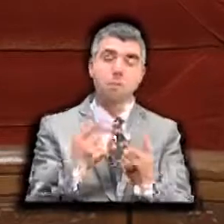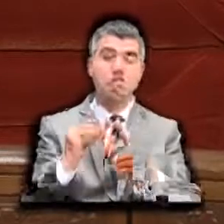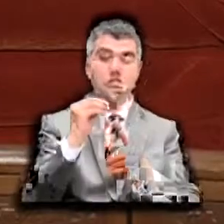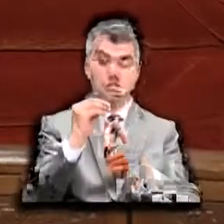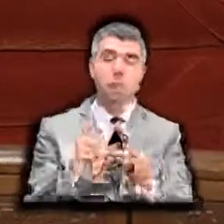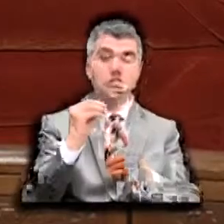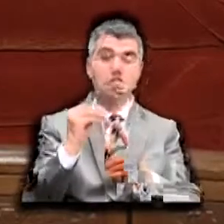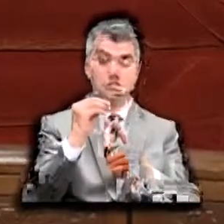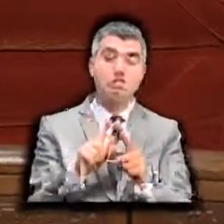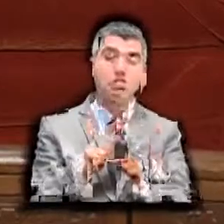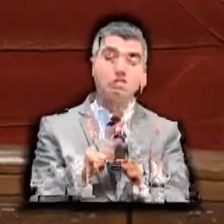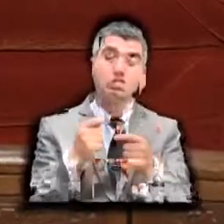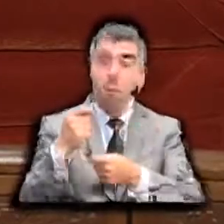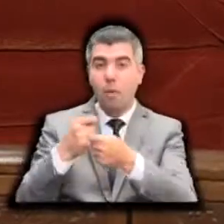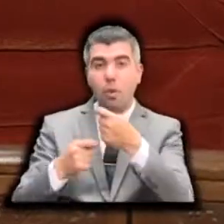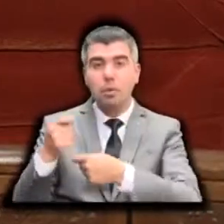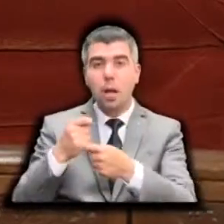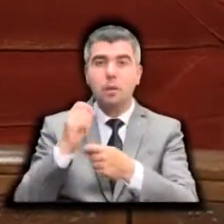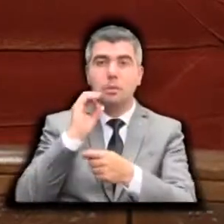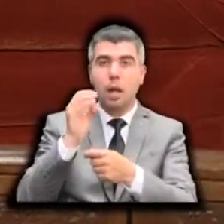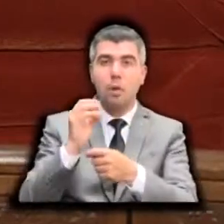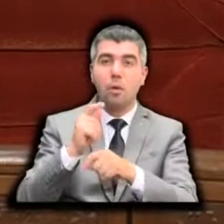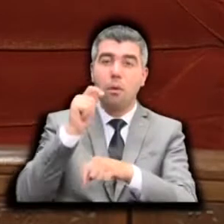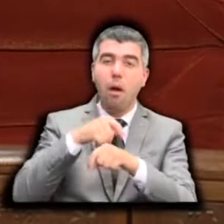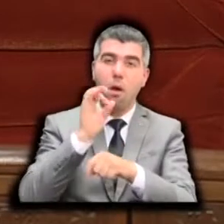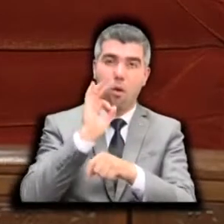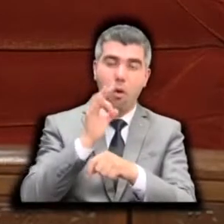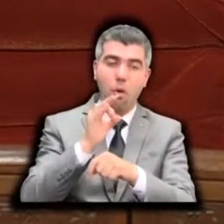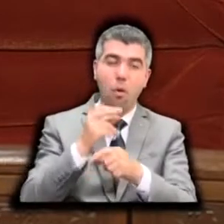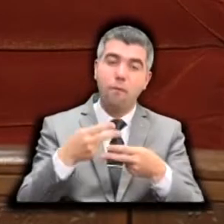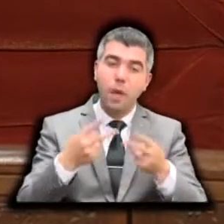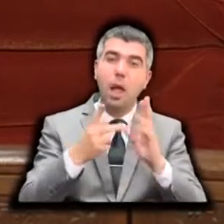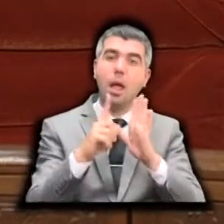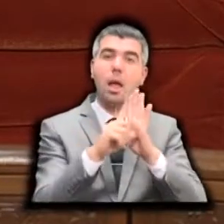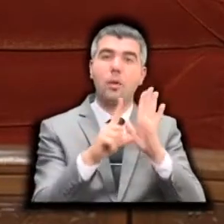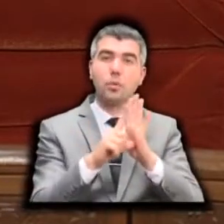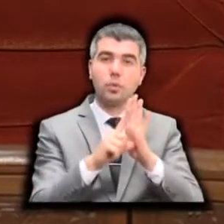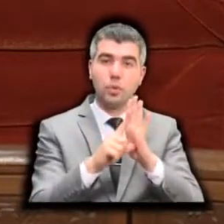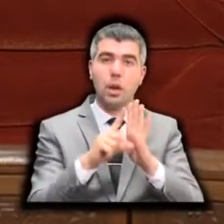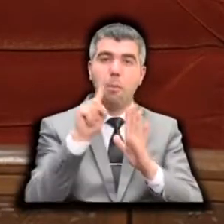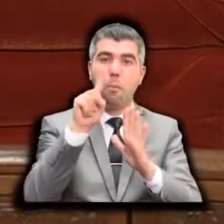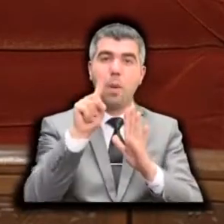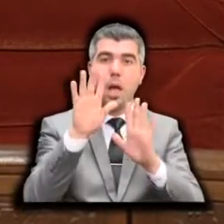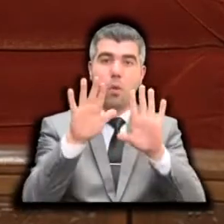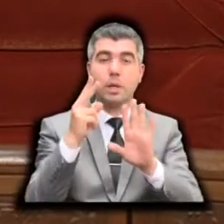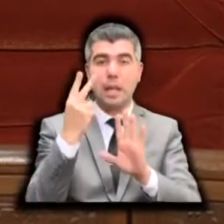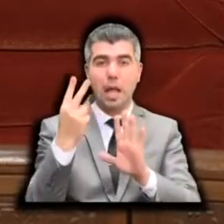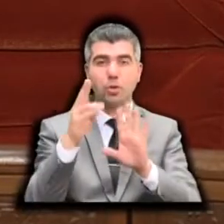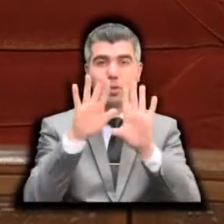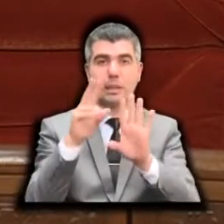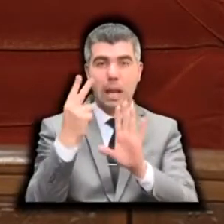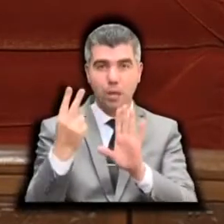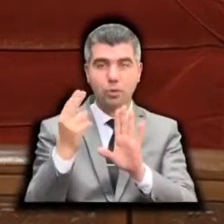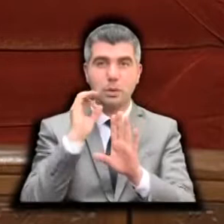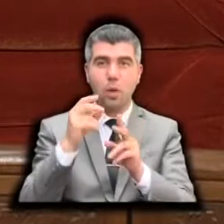إخراج القانون 112 والتمديد، لأنك تعرفوا أنه كان مشكل في الأجال، اليوم أضفنا تمديد، وهذا التمديد بمقتضى